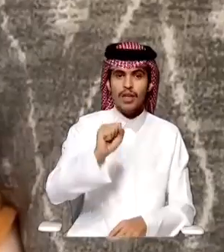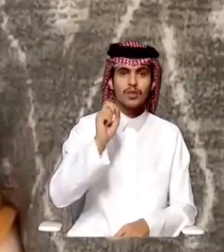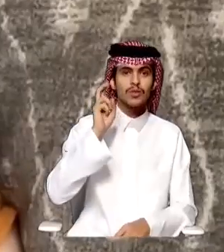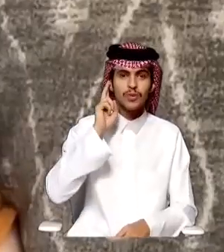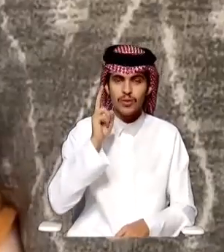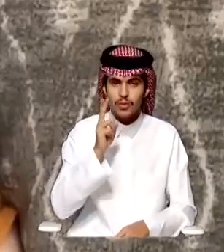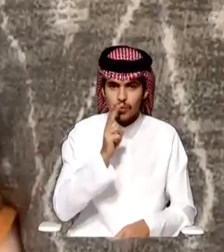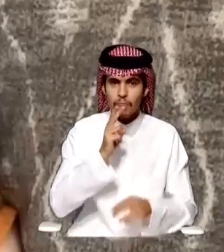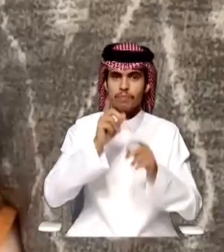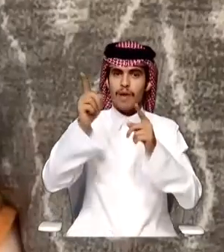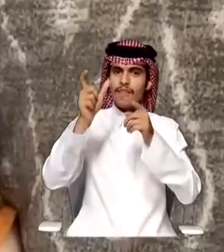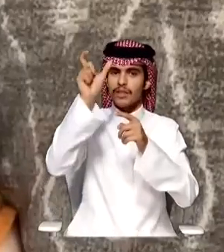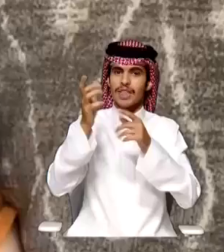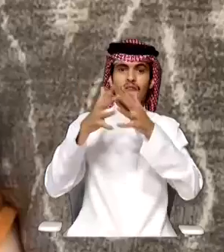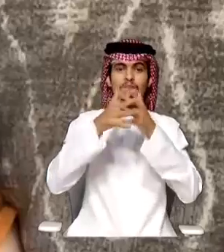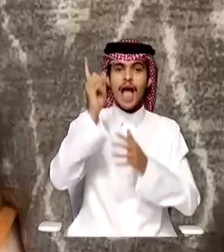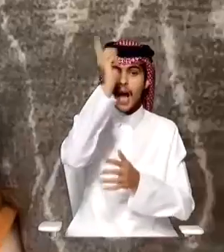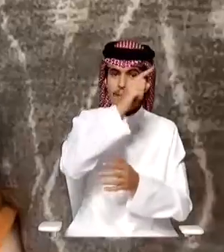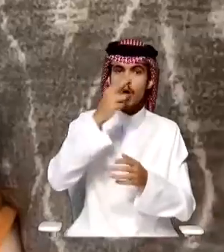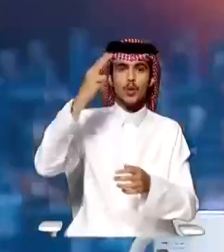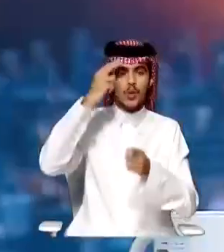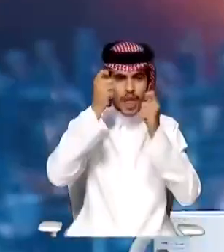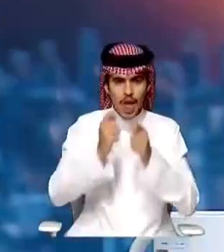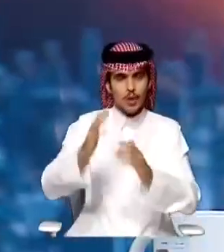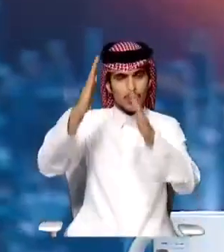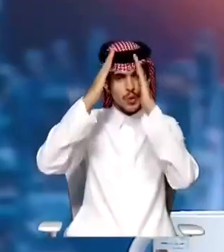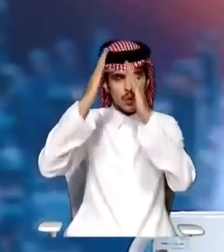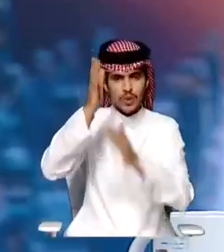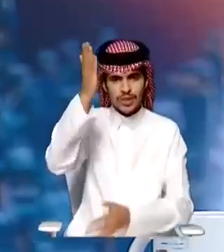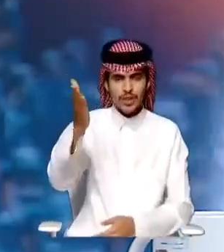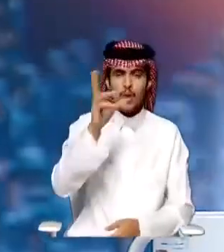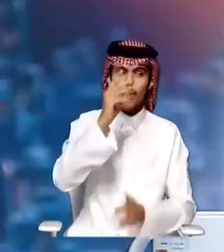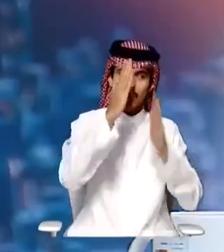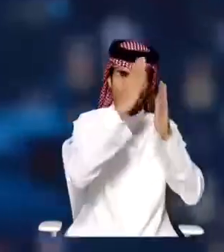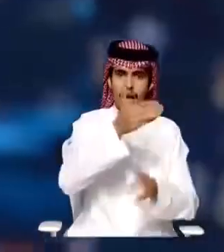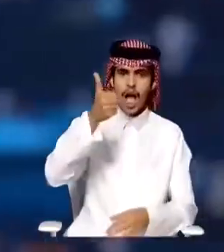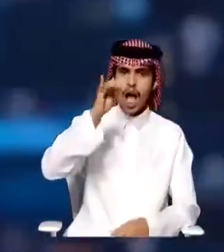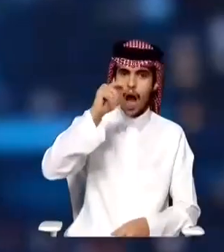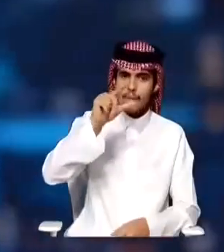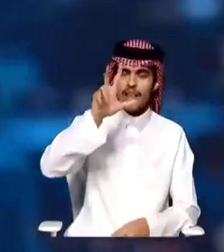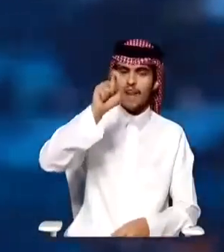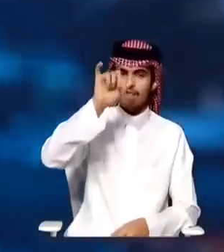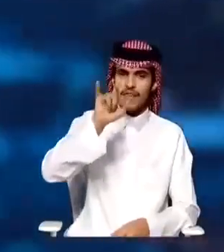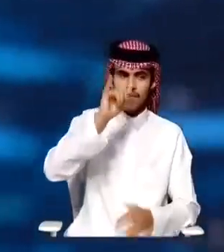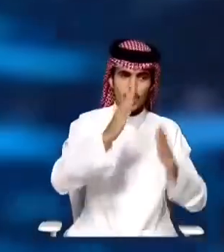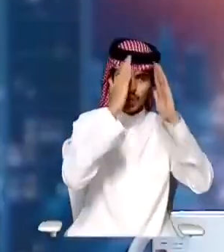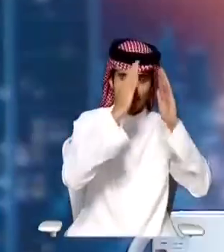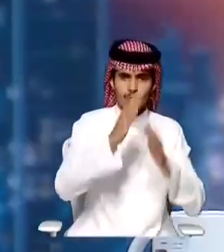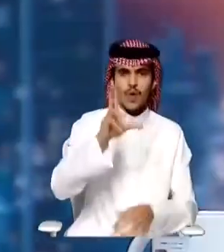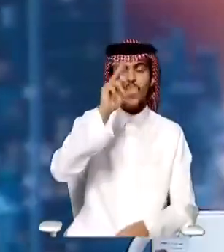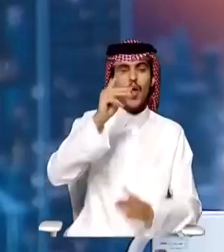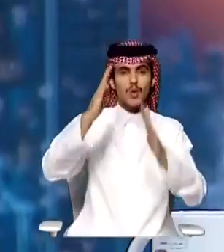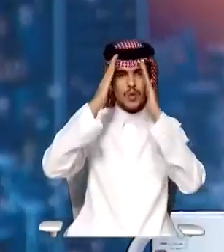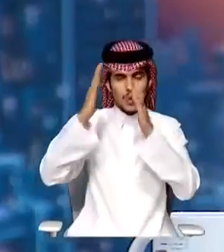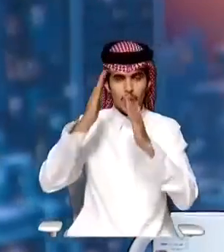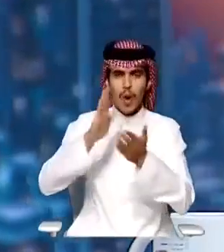من امريكا شكرا لك يا احمد بيض الله وجهك وانت مترجم لغه الاشاره معنا في الاستديو شكرا لك يا